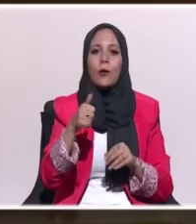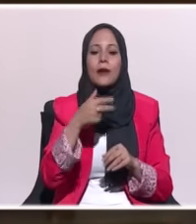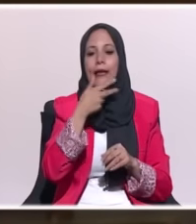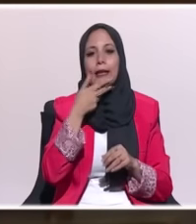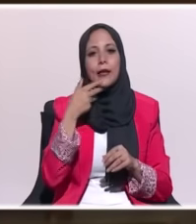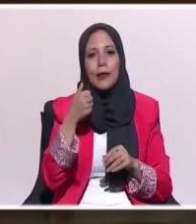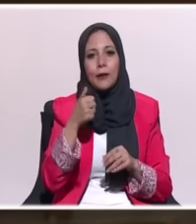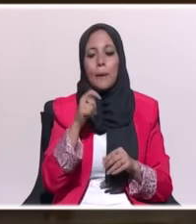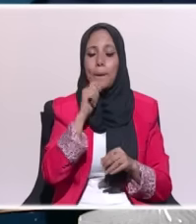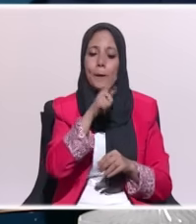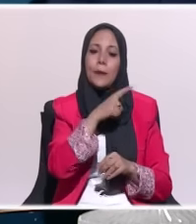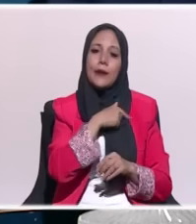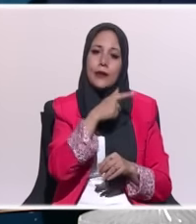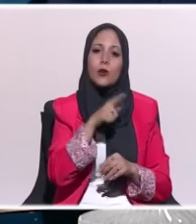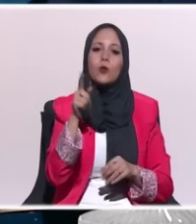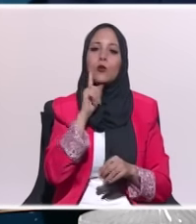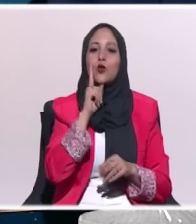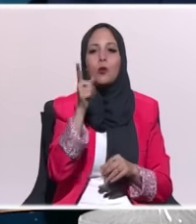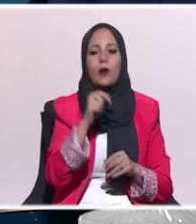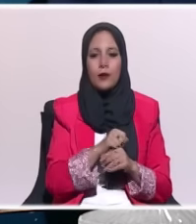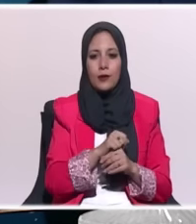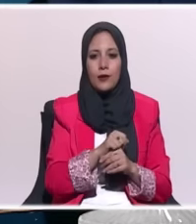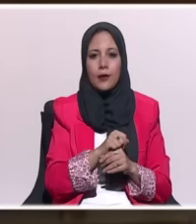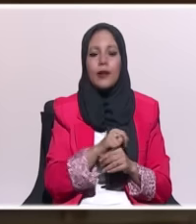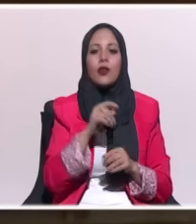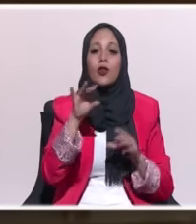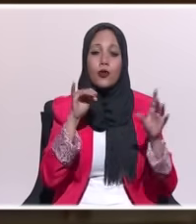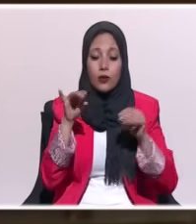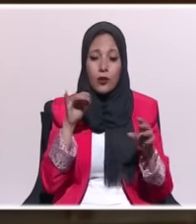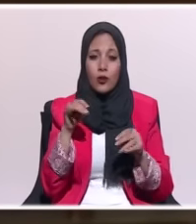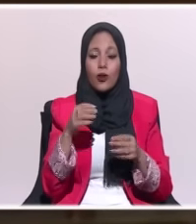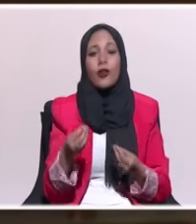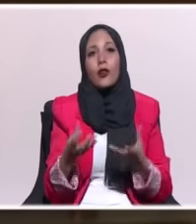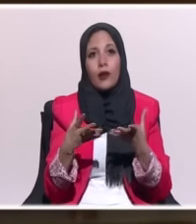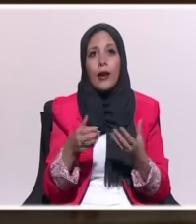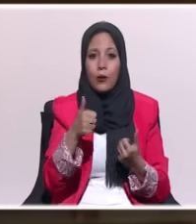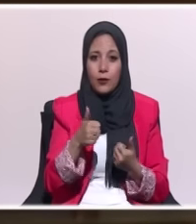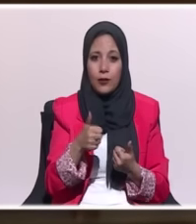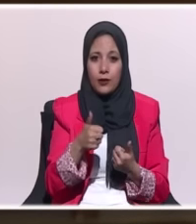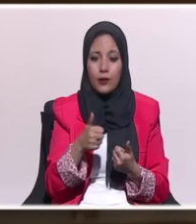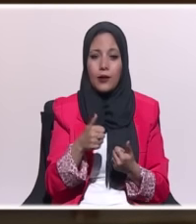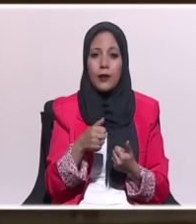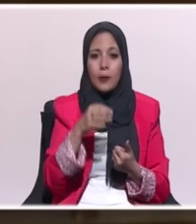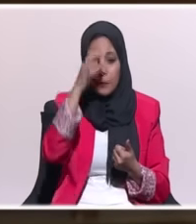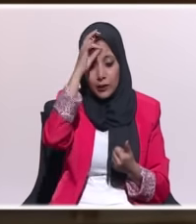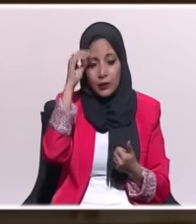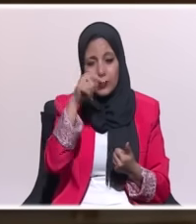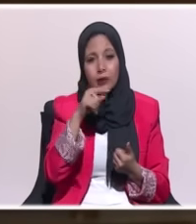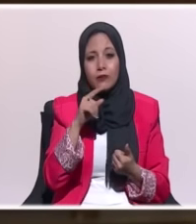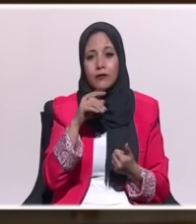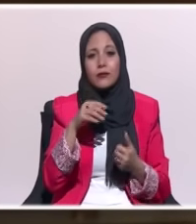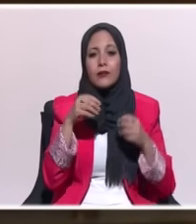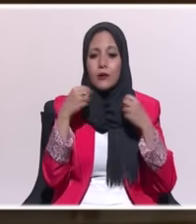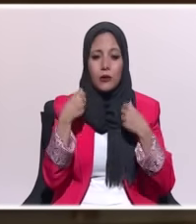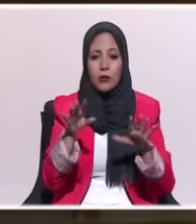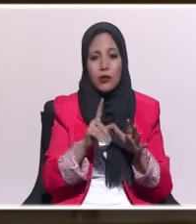النهارده. ايمان ووالدتها الست سيده قصه رائعه. لا هي مسؤوله على ان هي اترمت في